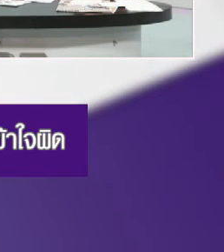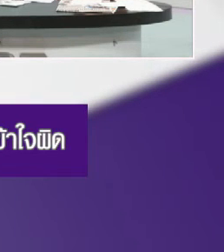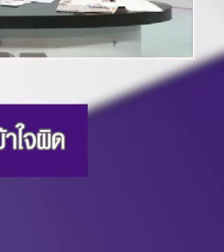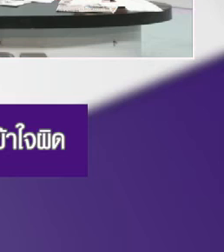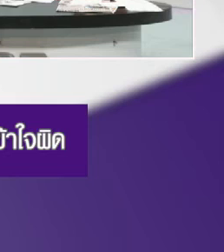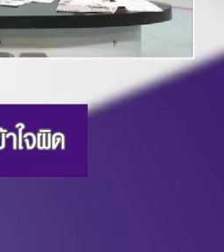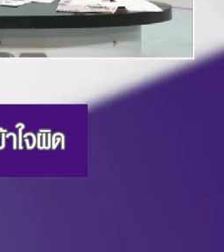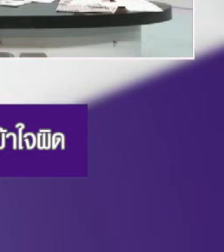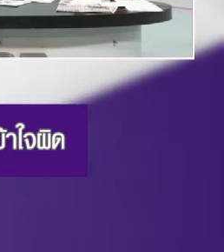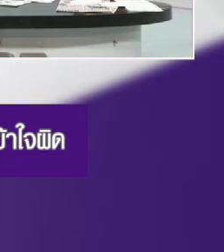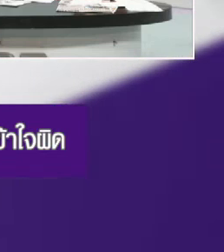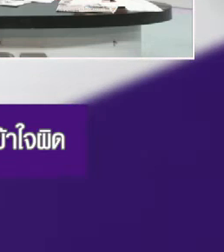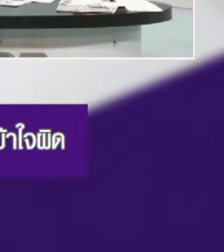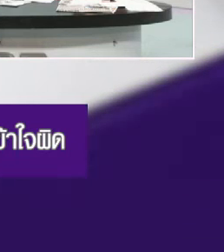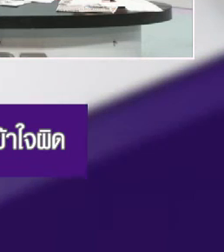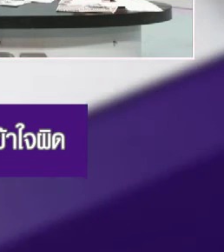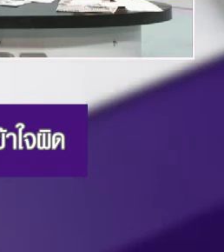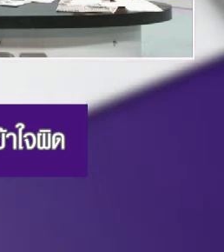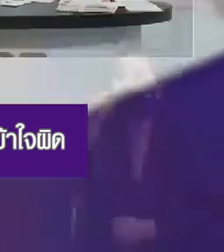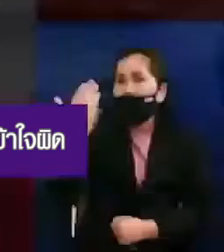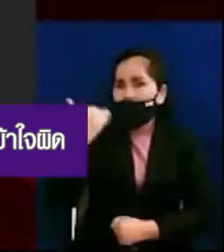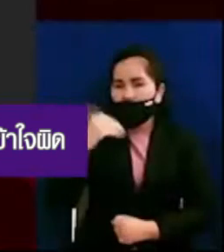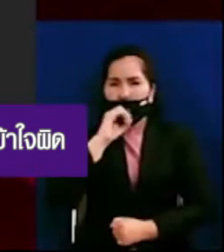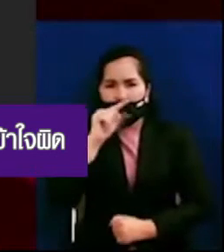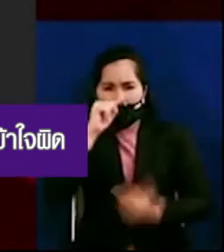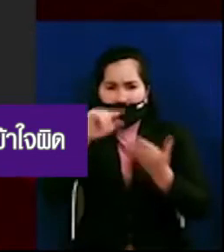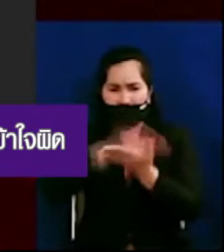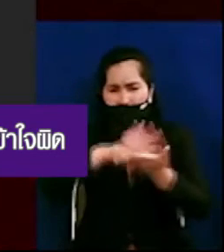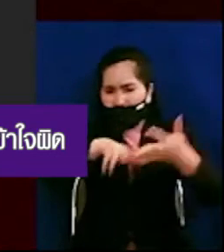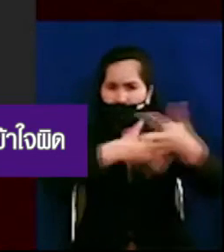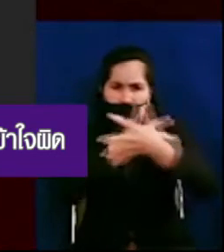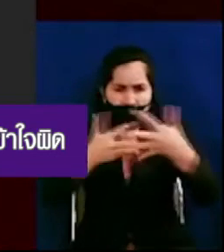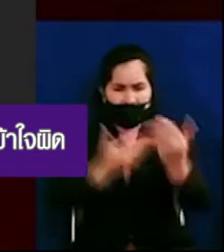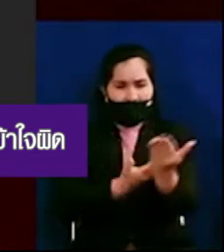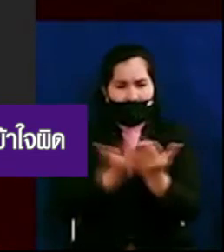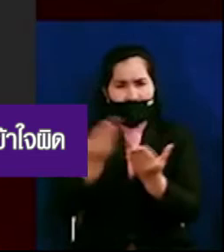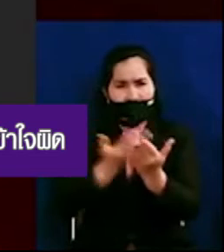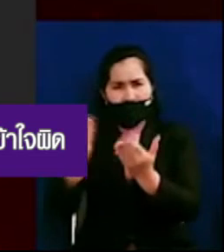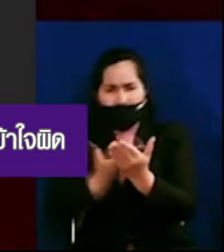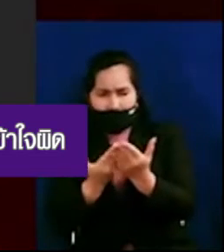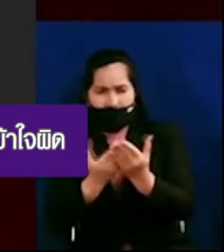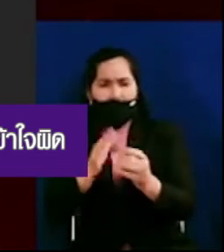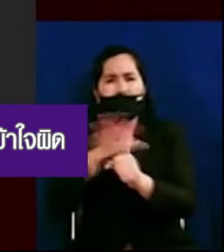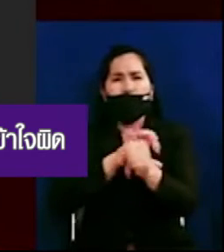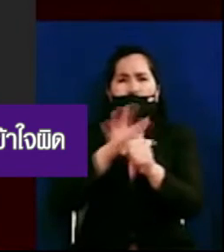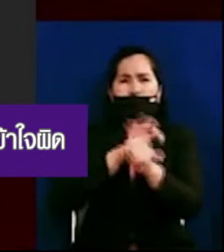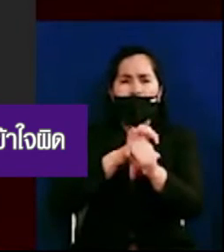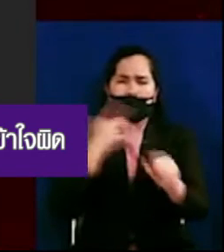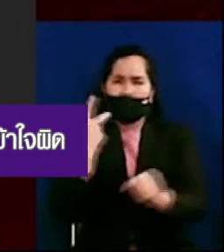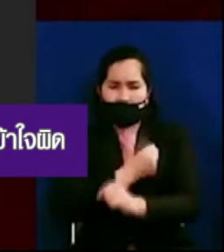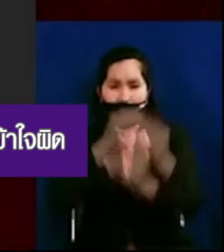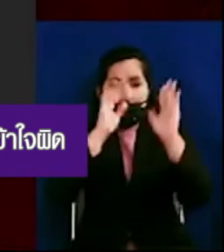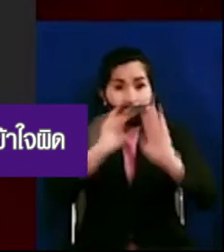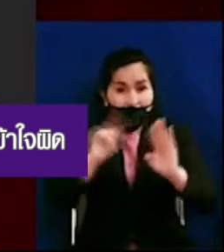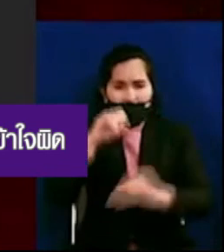ตัวเลข 13ล้านโดสเป็นตัวเลขที่บริษัทไอร์ประเทศไทยใช้ในการนำเสนอบริษัทแม่เพื่อเตรียมหา